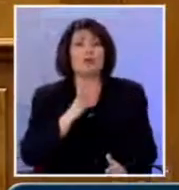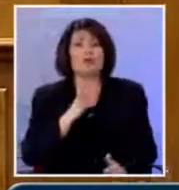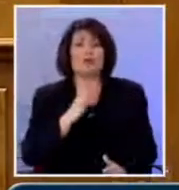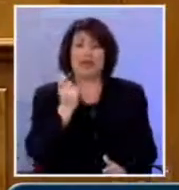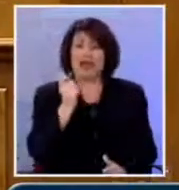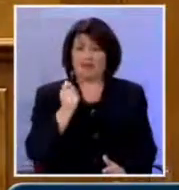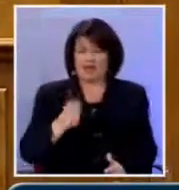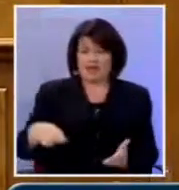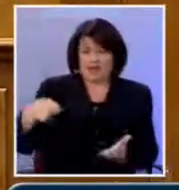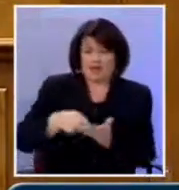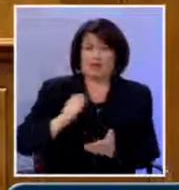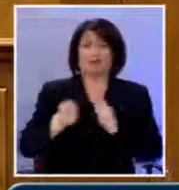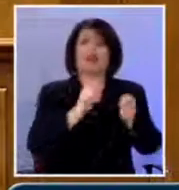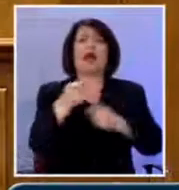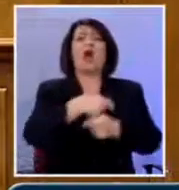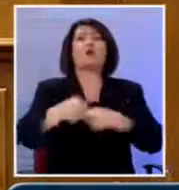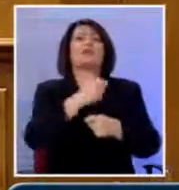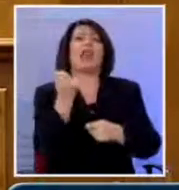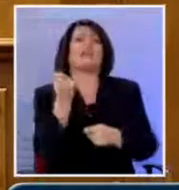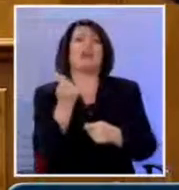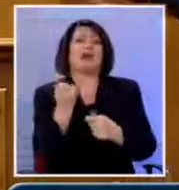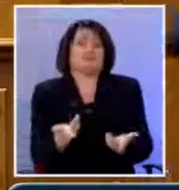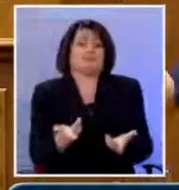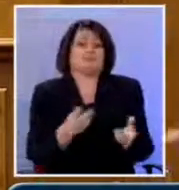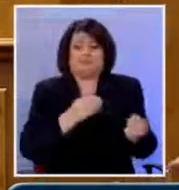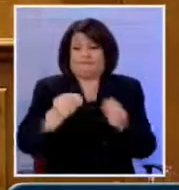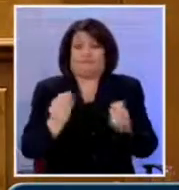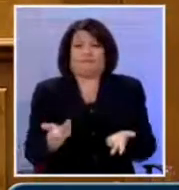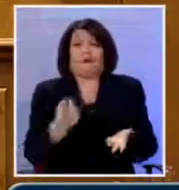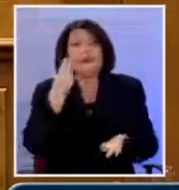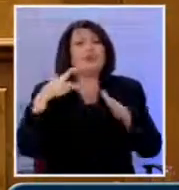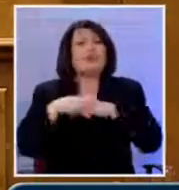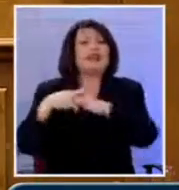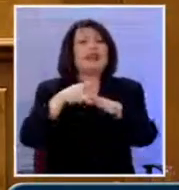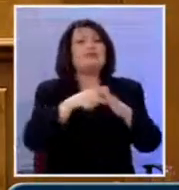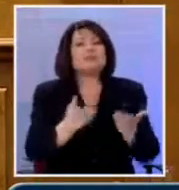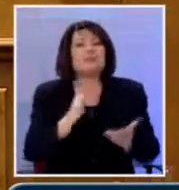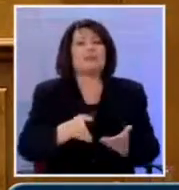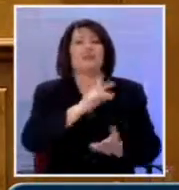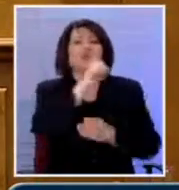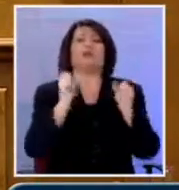χρήμα στην αγορά, να δούμε τι θα κάνουν και οι τράπεζες και να μπορέσουμε να